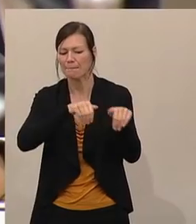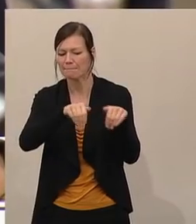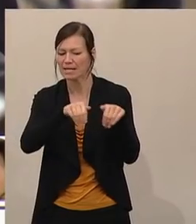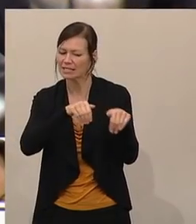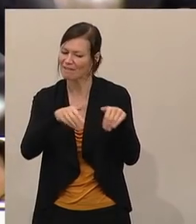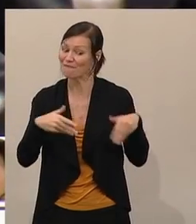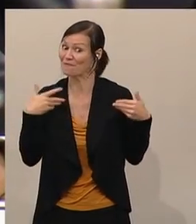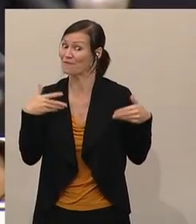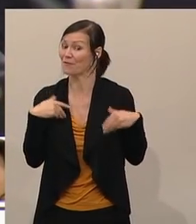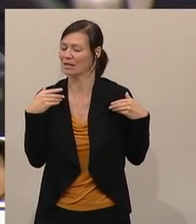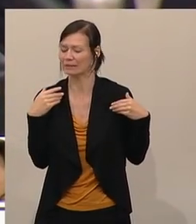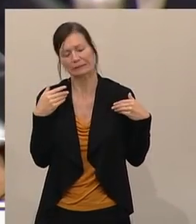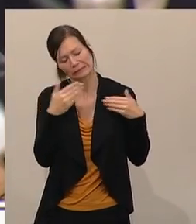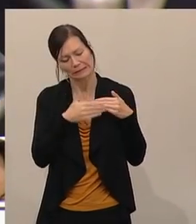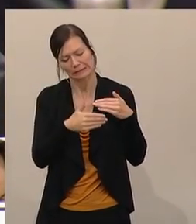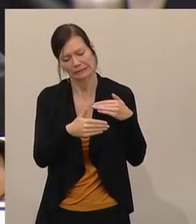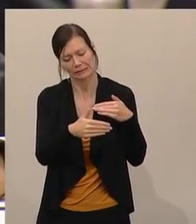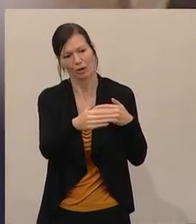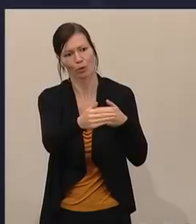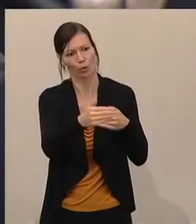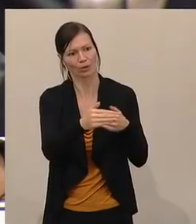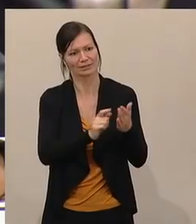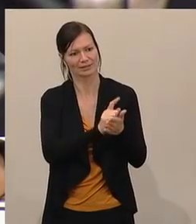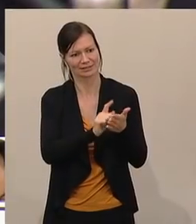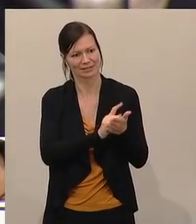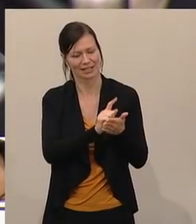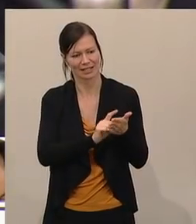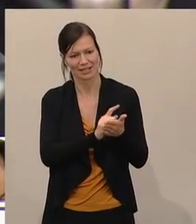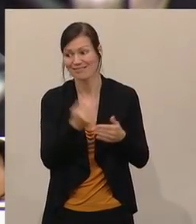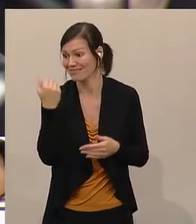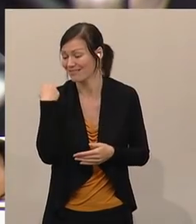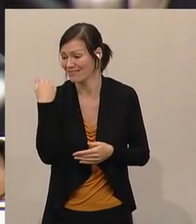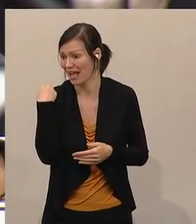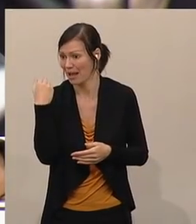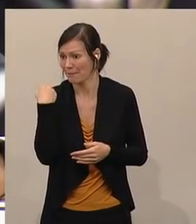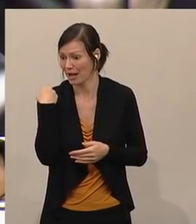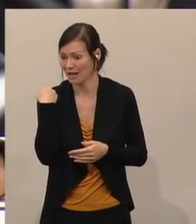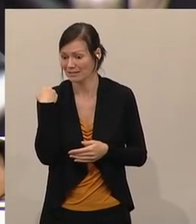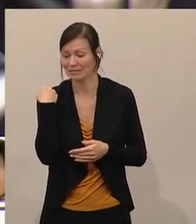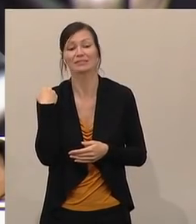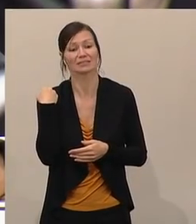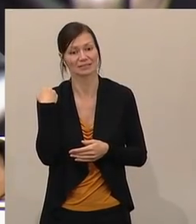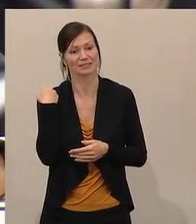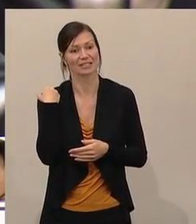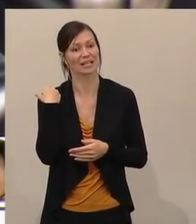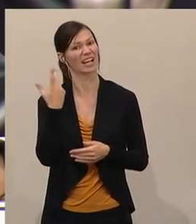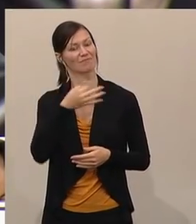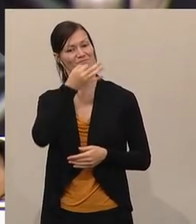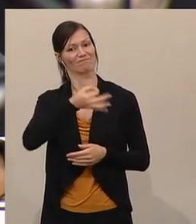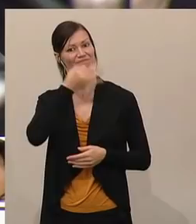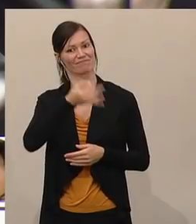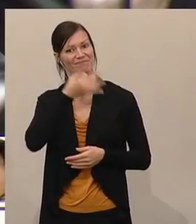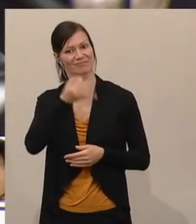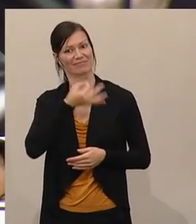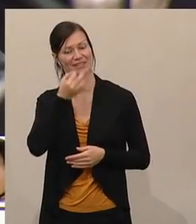sehr kurzen Abbruch tun wird. Wenn du damals am 9. November bei der Rede von Christian Kern zumindest der Form